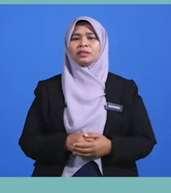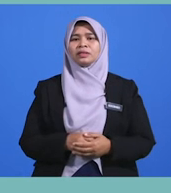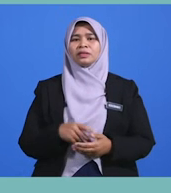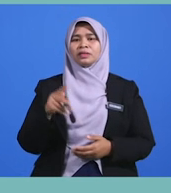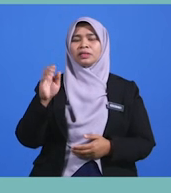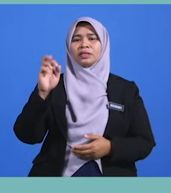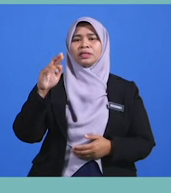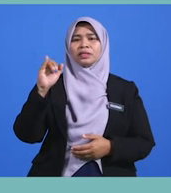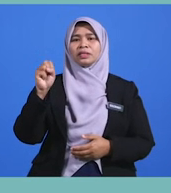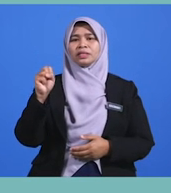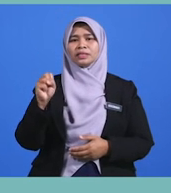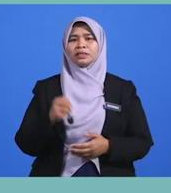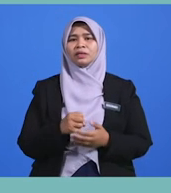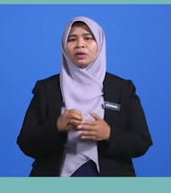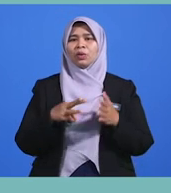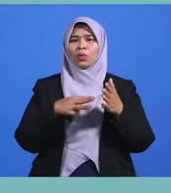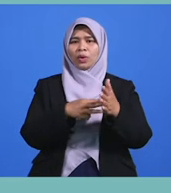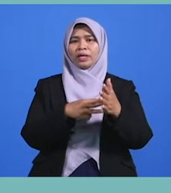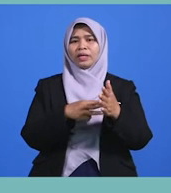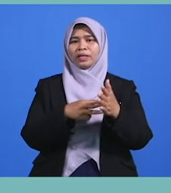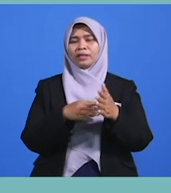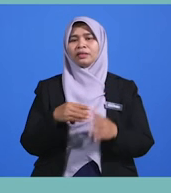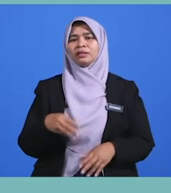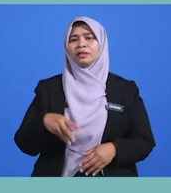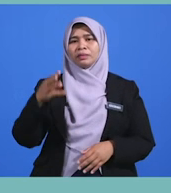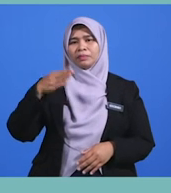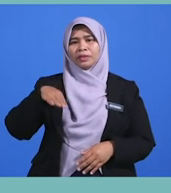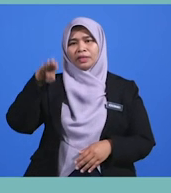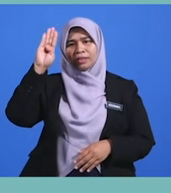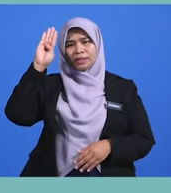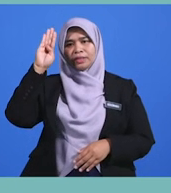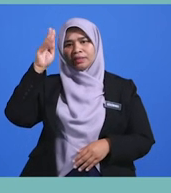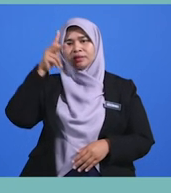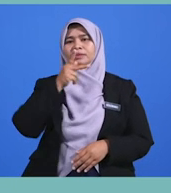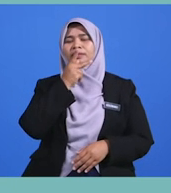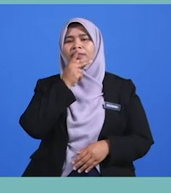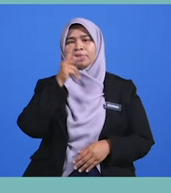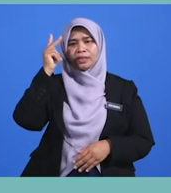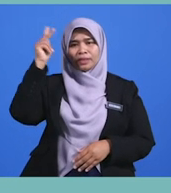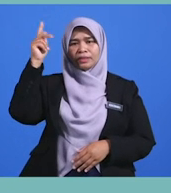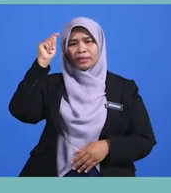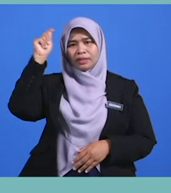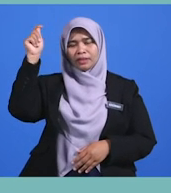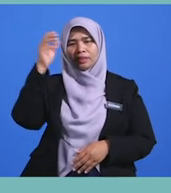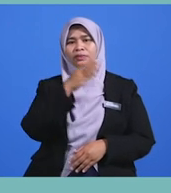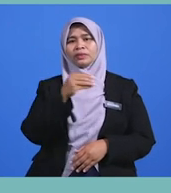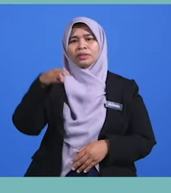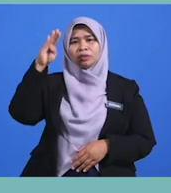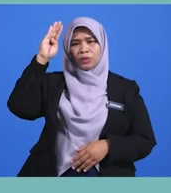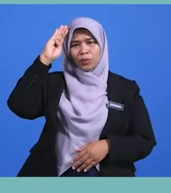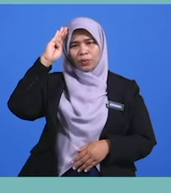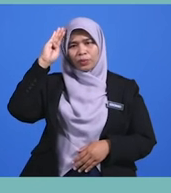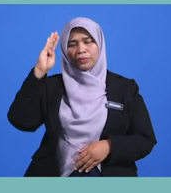mewakili negeri Perlis, Kedah, Kelantan, Terengganu dan Johor. Ia juga dikenali sebagai negeri-negeri